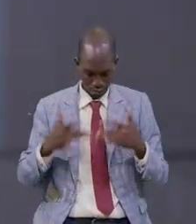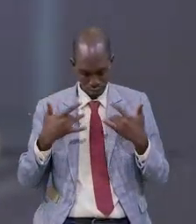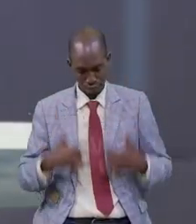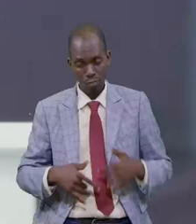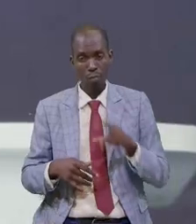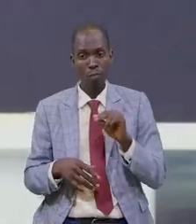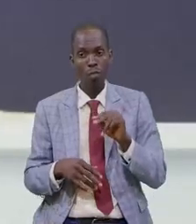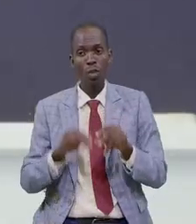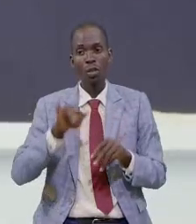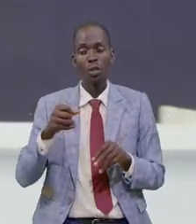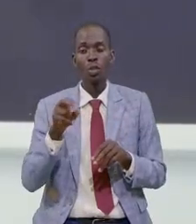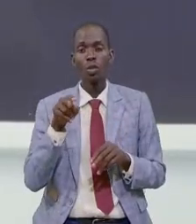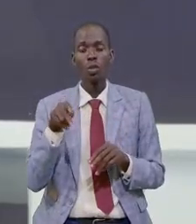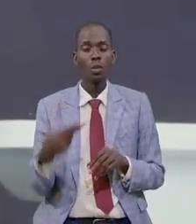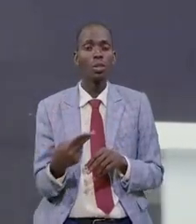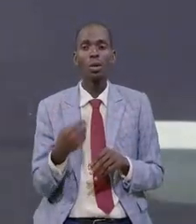tête